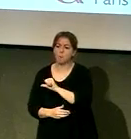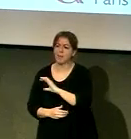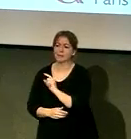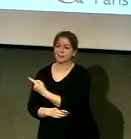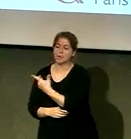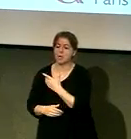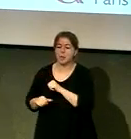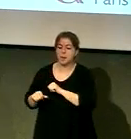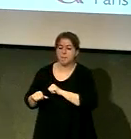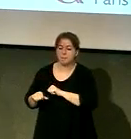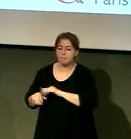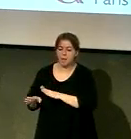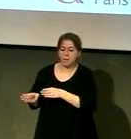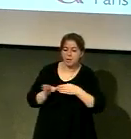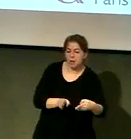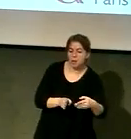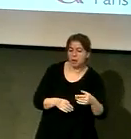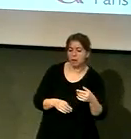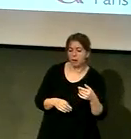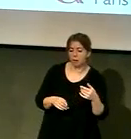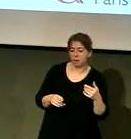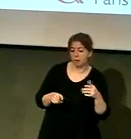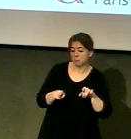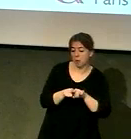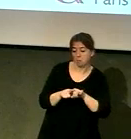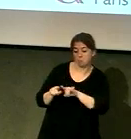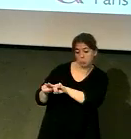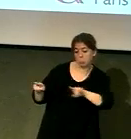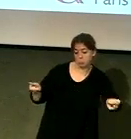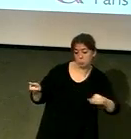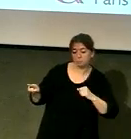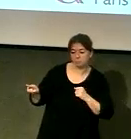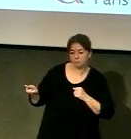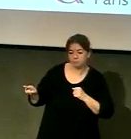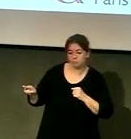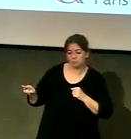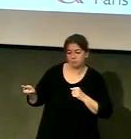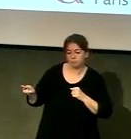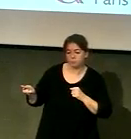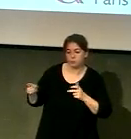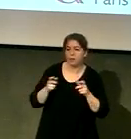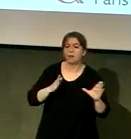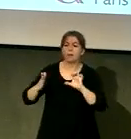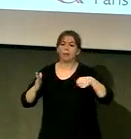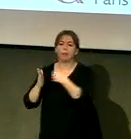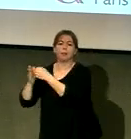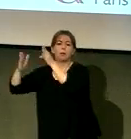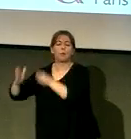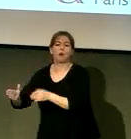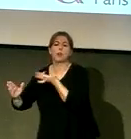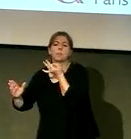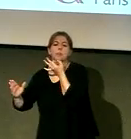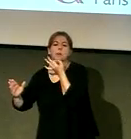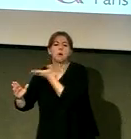plus atténuée, avec presque tous les produits. Et je vous ai mis les médicaments exprès parce que quand